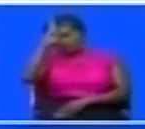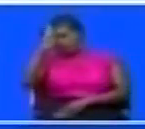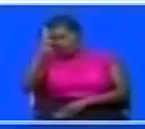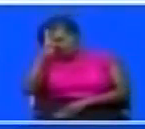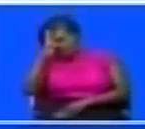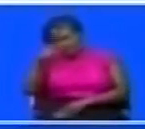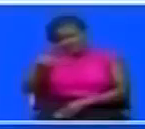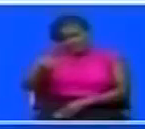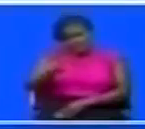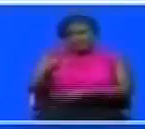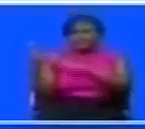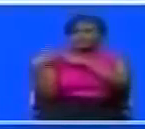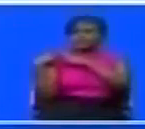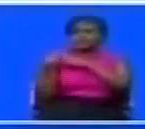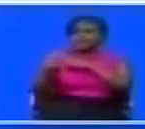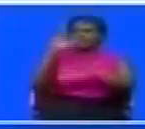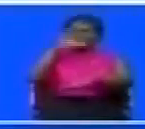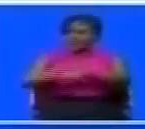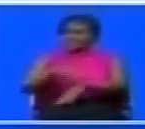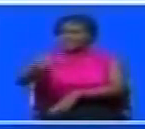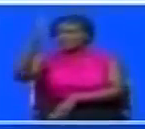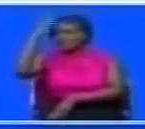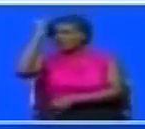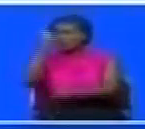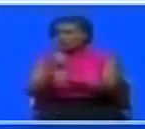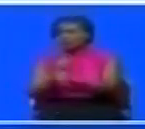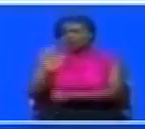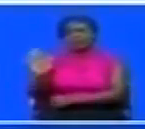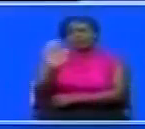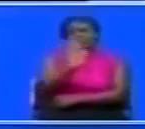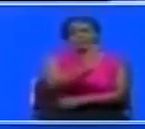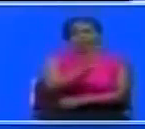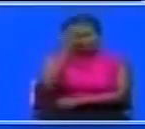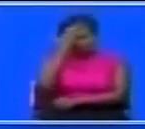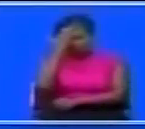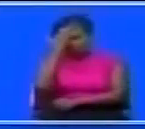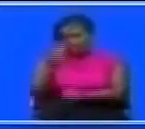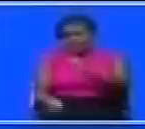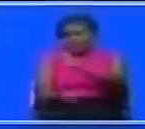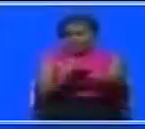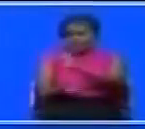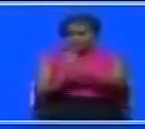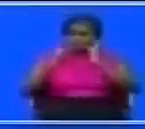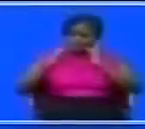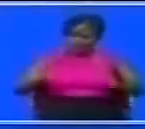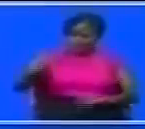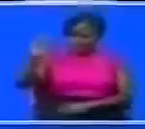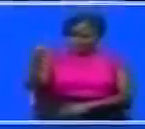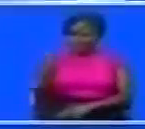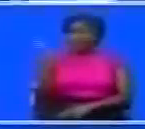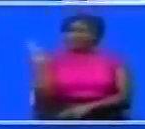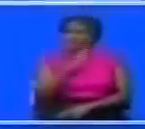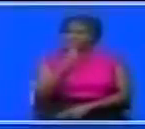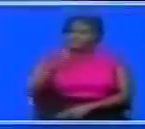Wachukue majukumu yao, wanayajua adhabu gani inastahiki na julikana. Akieleza kuwa amani ya Kenya inatishiwa